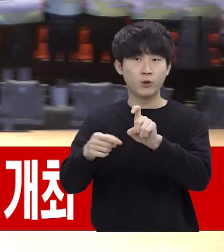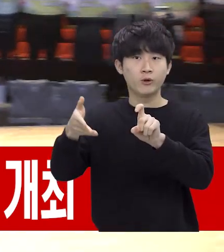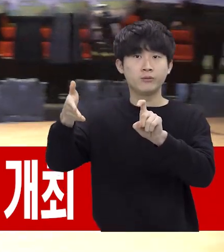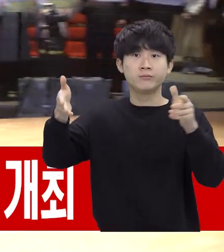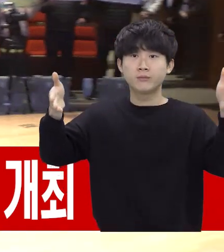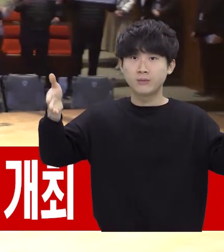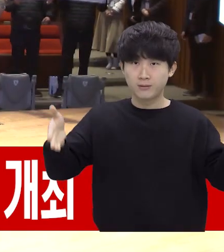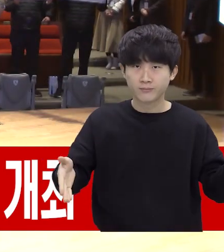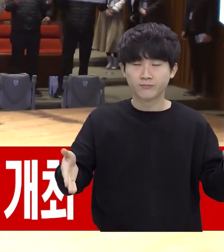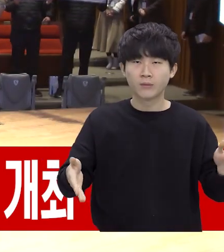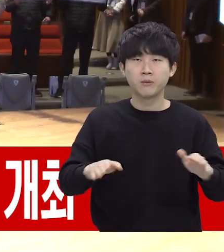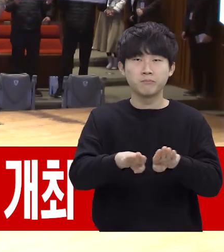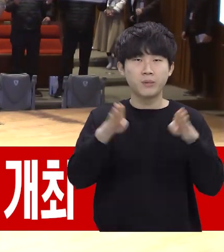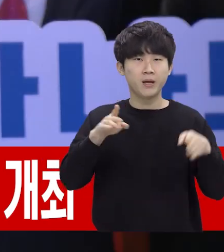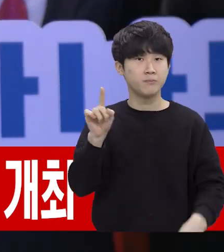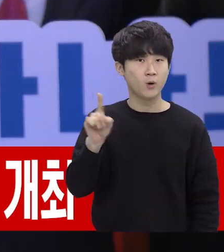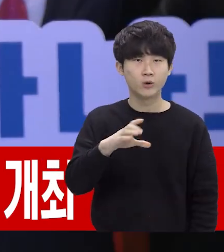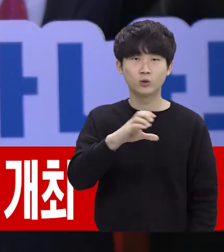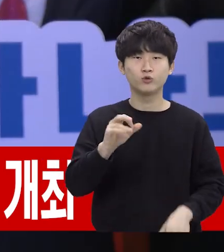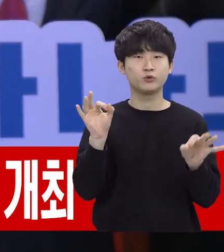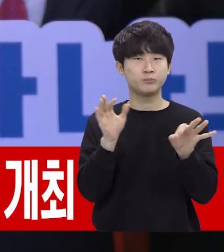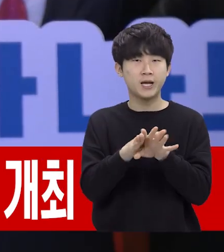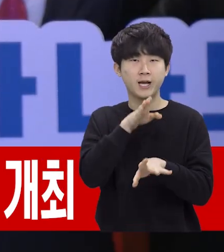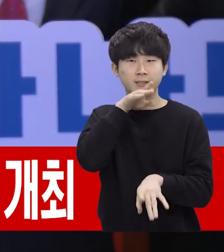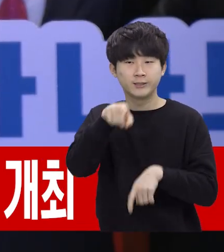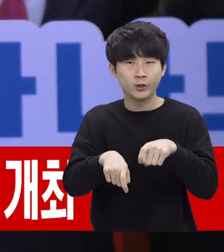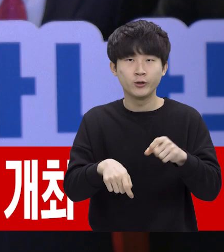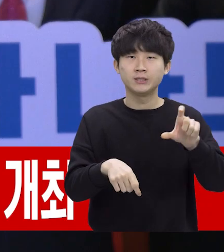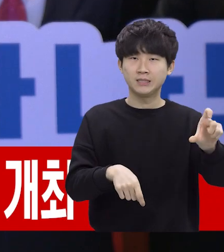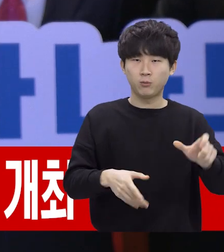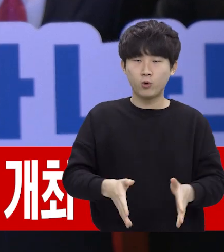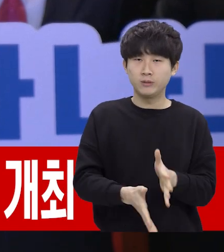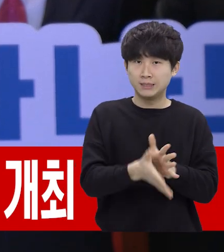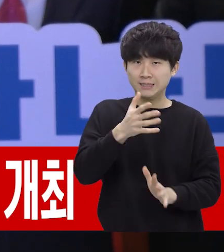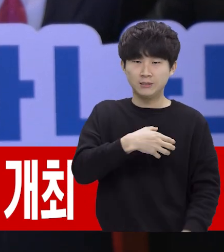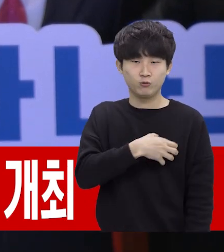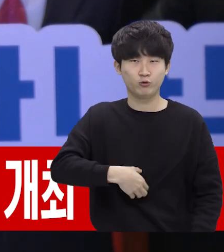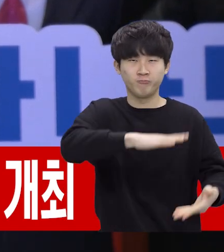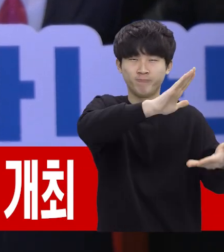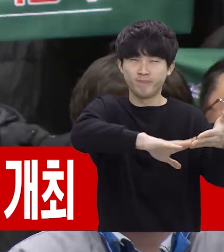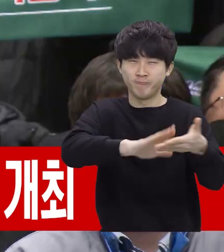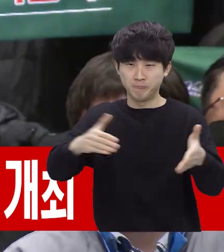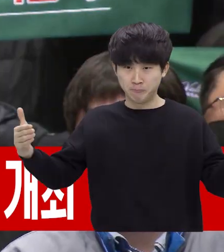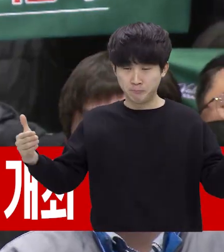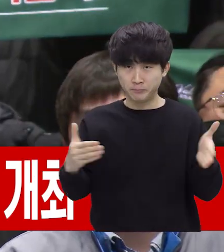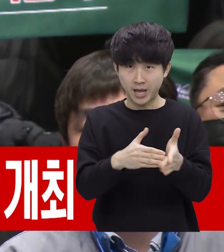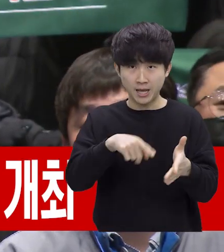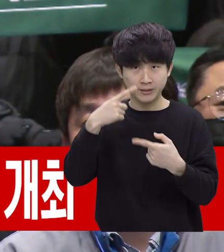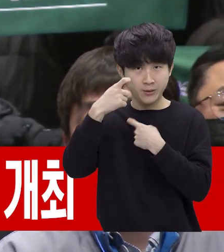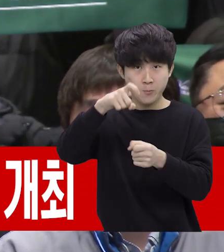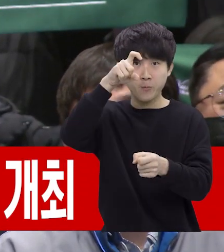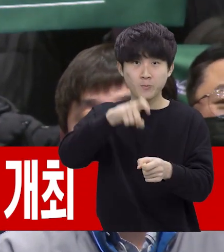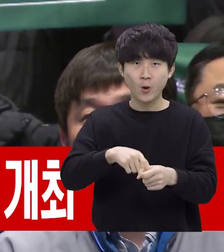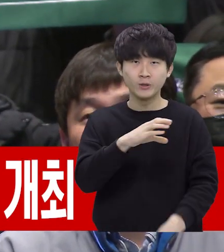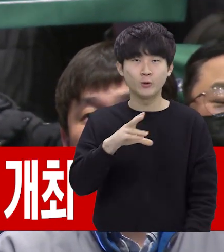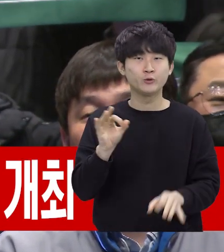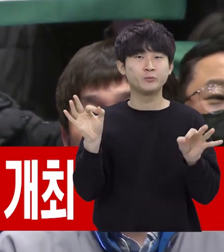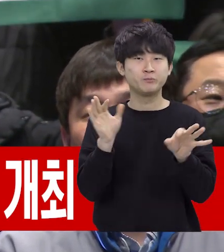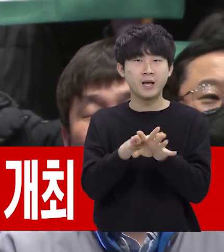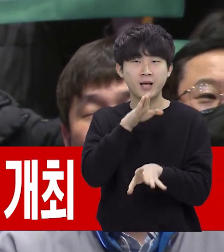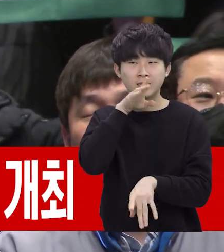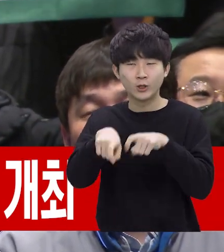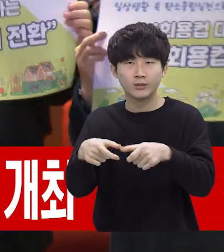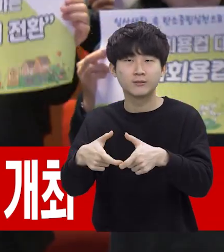진행한 탄소중립 실천 15개 시군 릴레이 마무리를 기념하는 범도민 탄소중립 실천 확산 대회를 열고